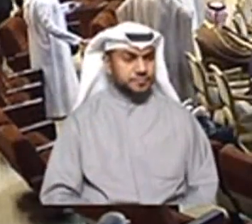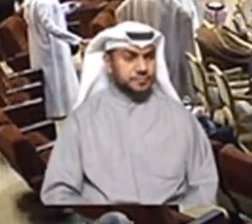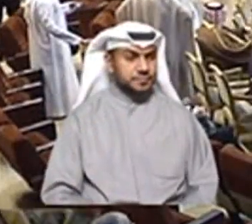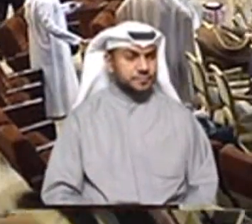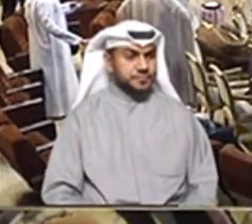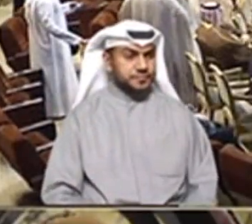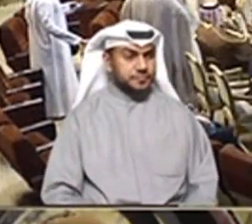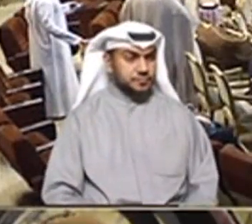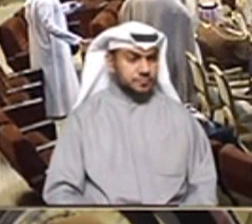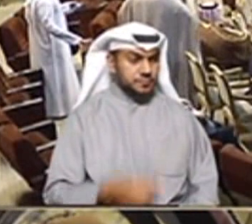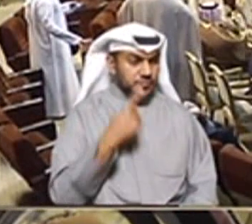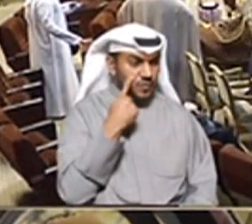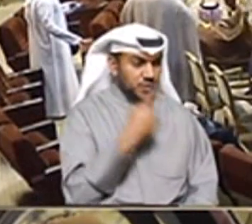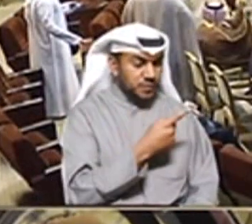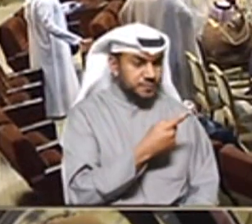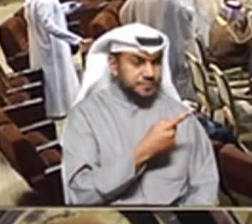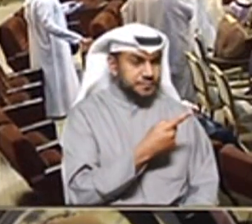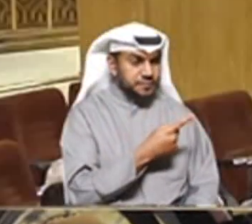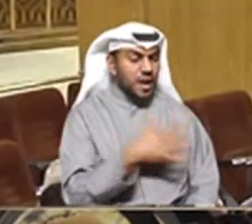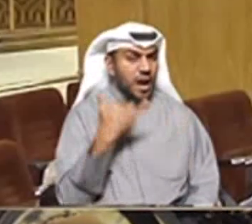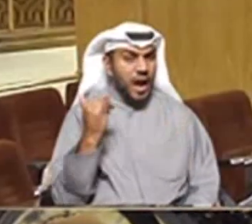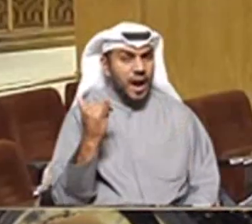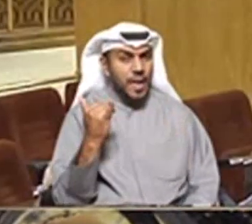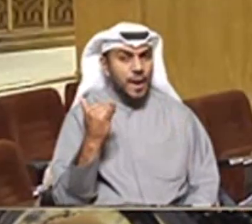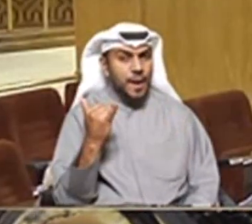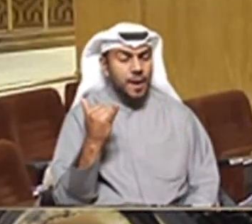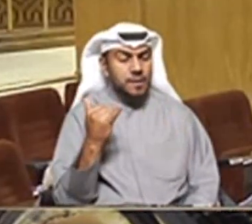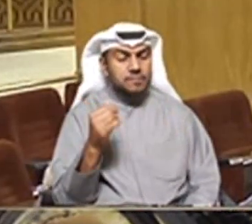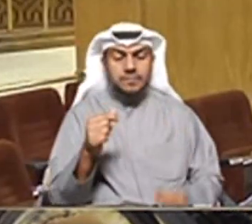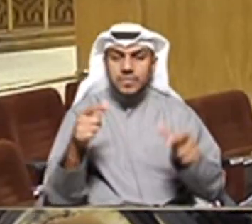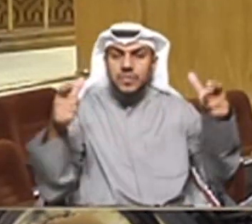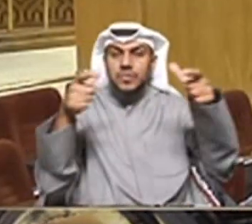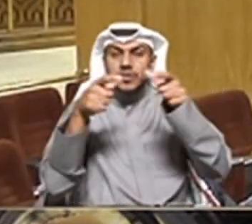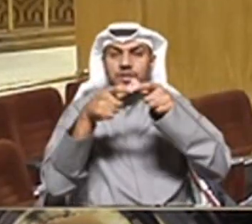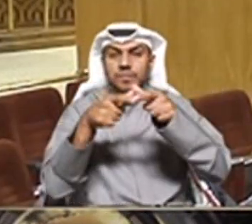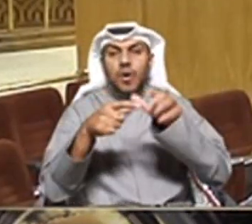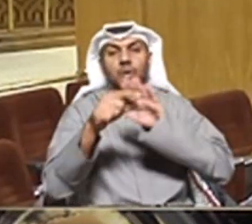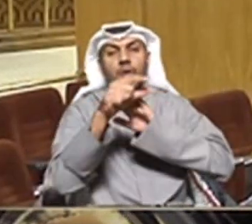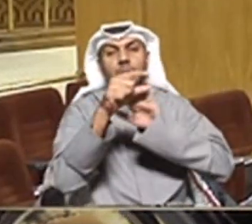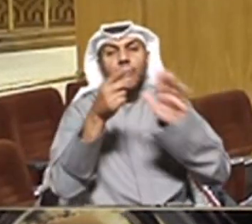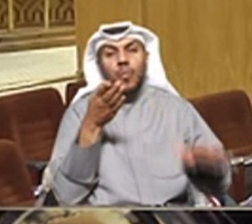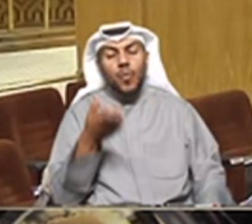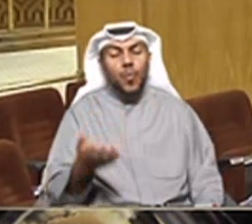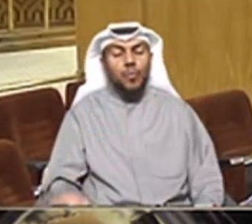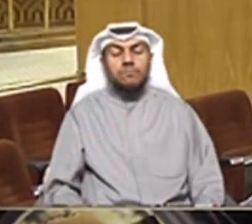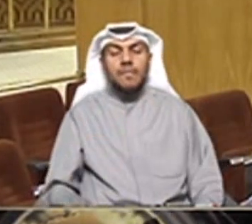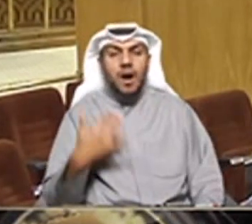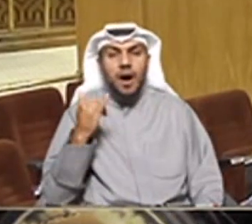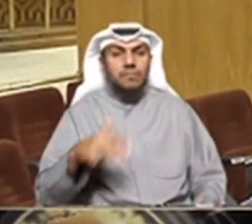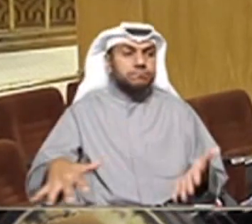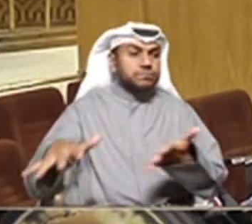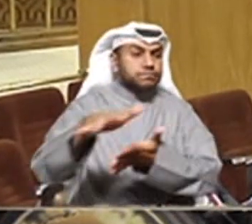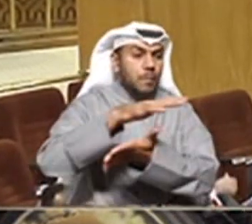الأوضاع السياسية والأمنية في الدول العربية عنوان الاجتماع الذي طرح على جدول أعمال الجلسة